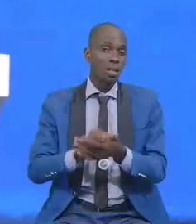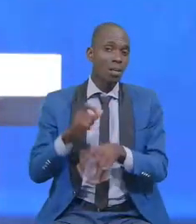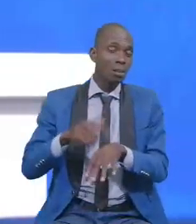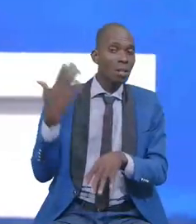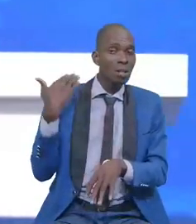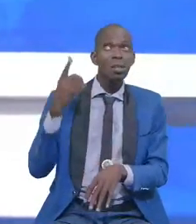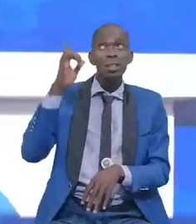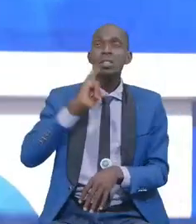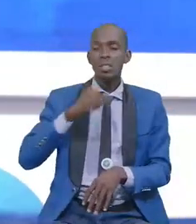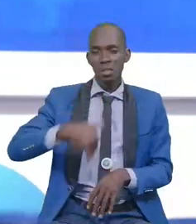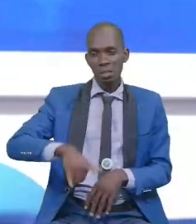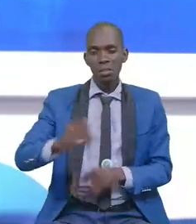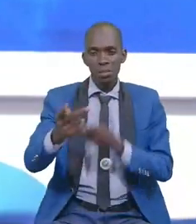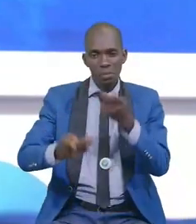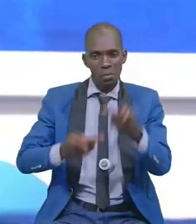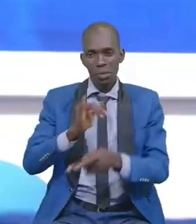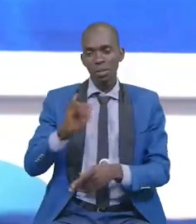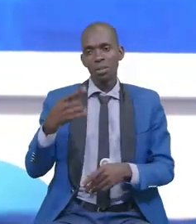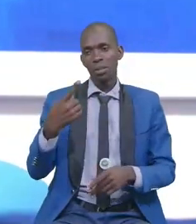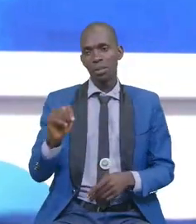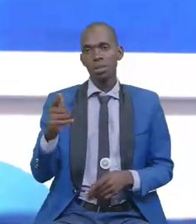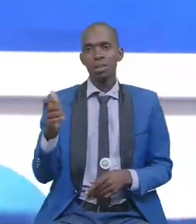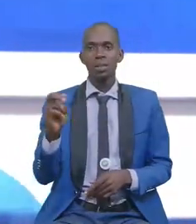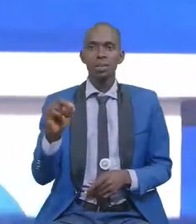Il visite toujours les païens aujourd'hui.